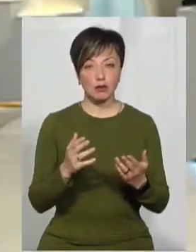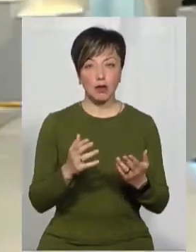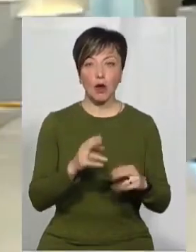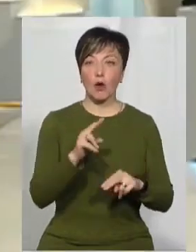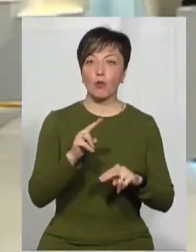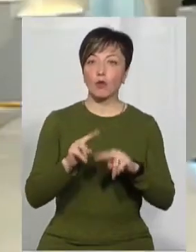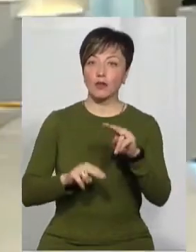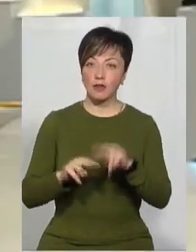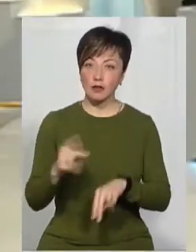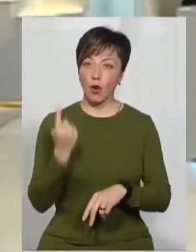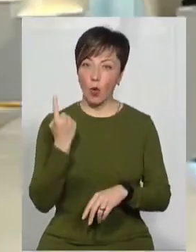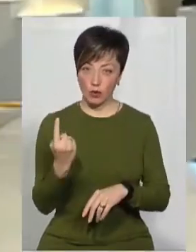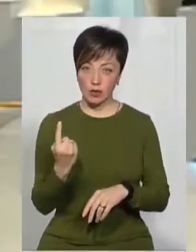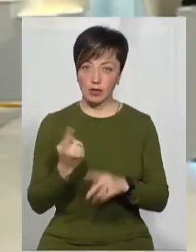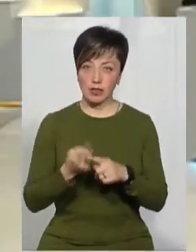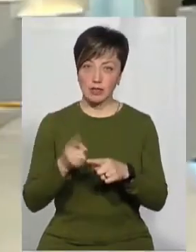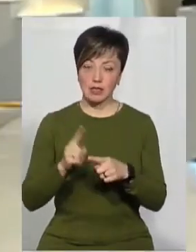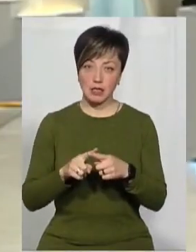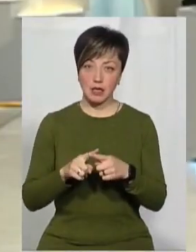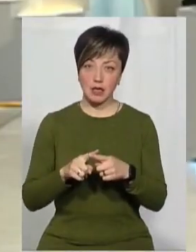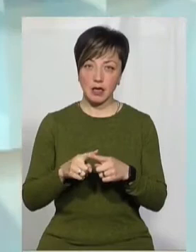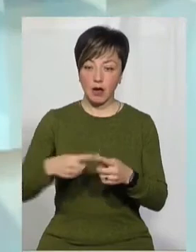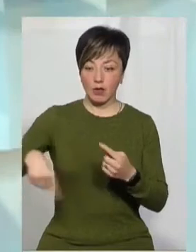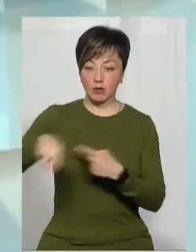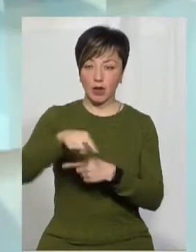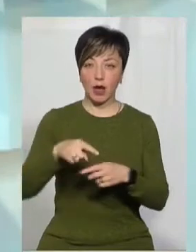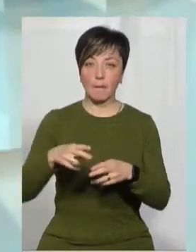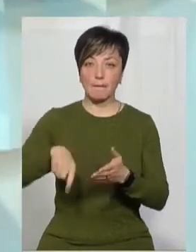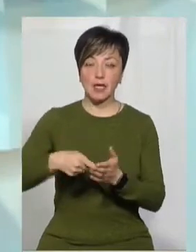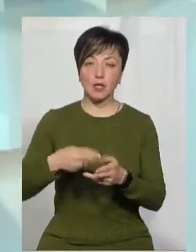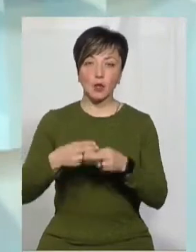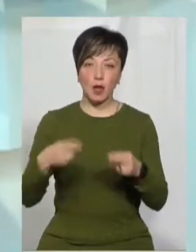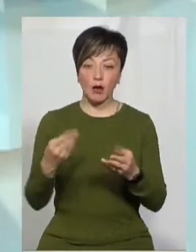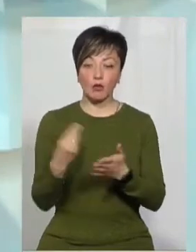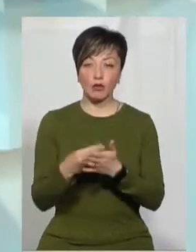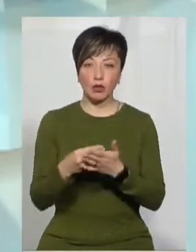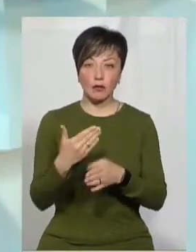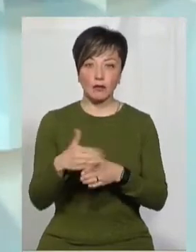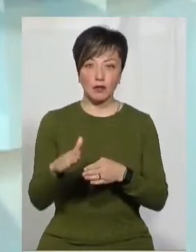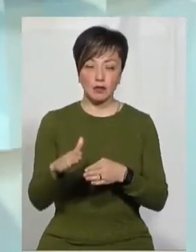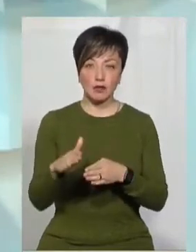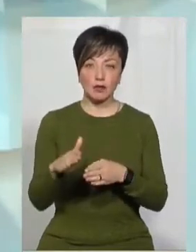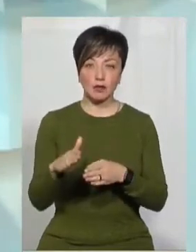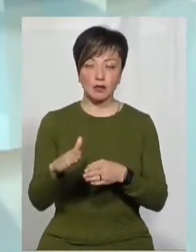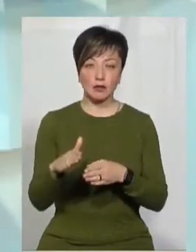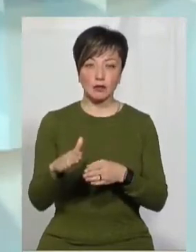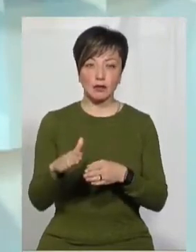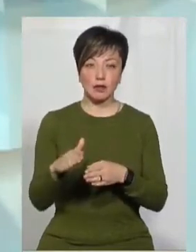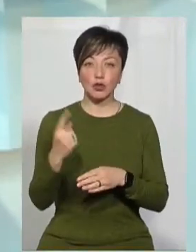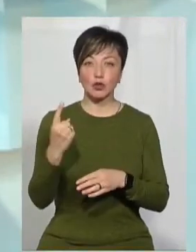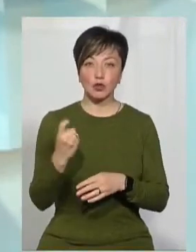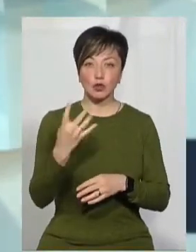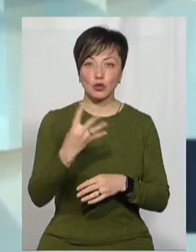об'єкт будівництва у нас один. Це обхід міста Дунаєвець. Угу. Бюджет, виділений згідно 36-ї постанови, це